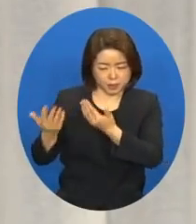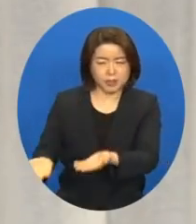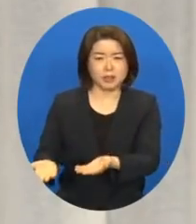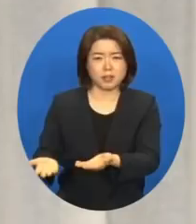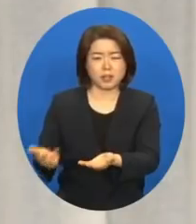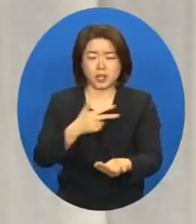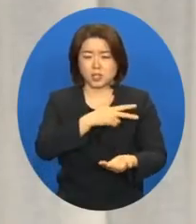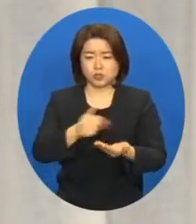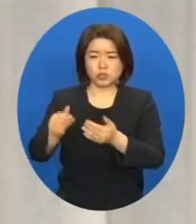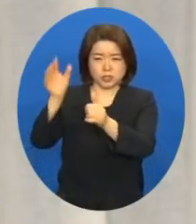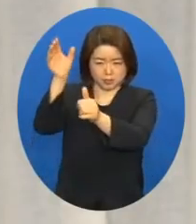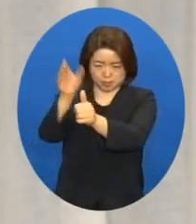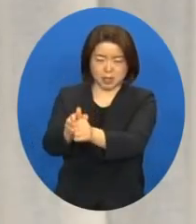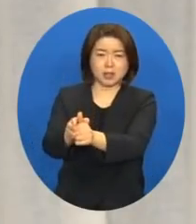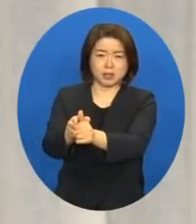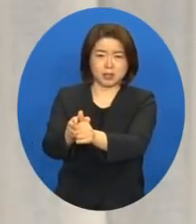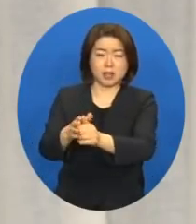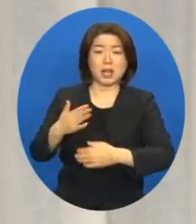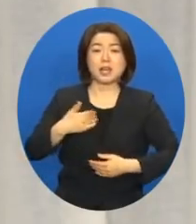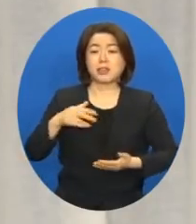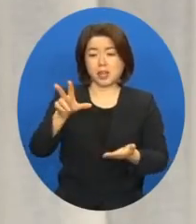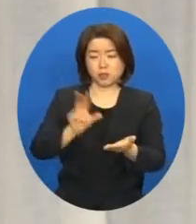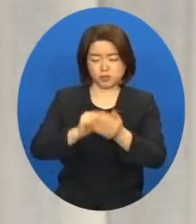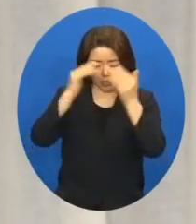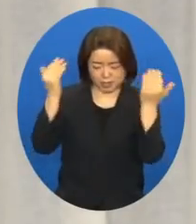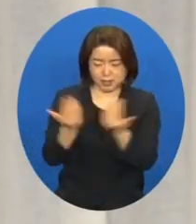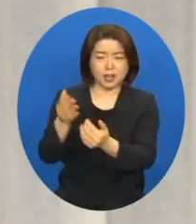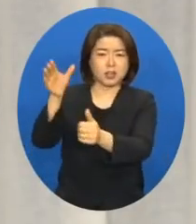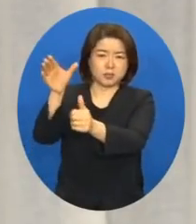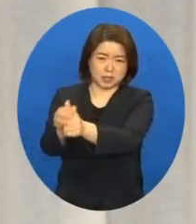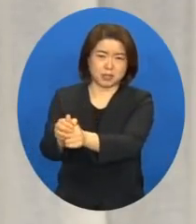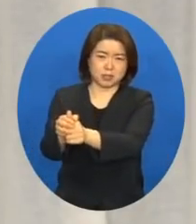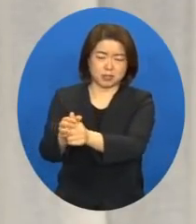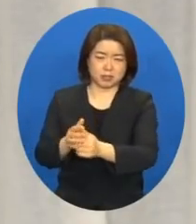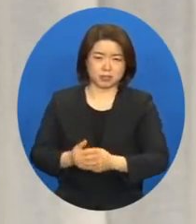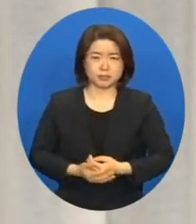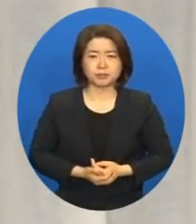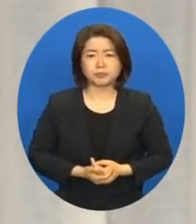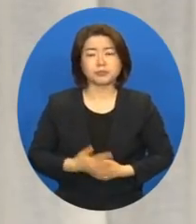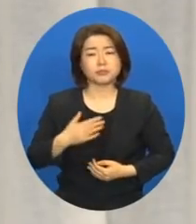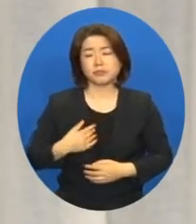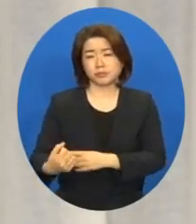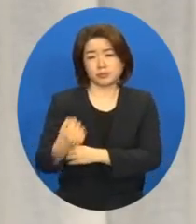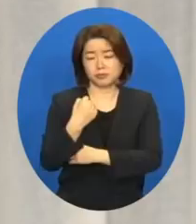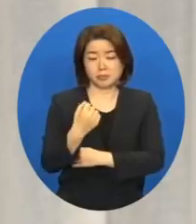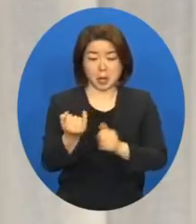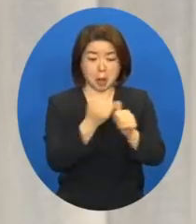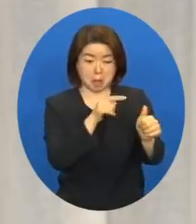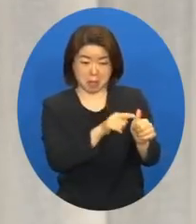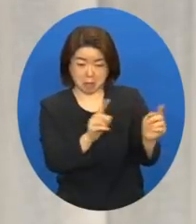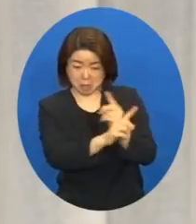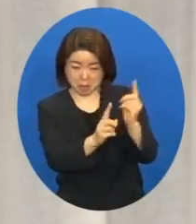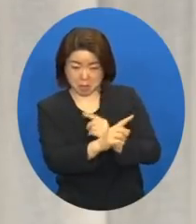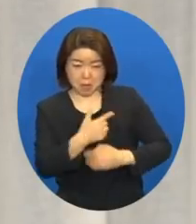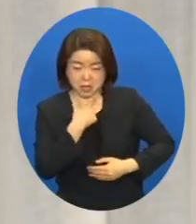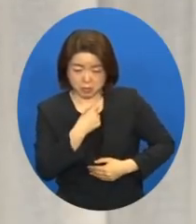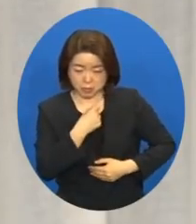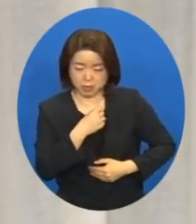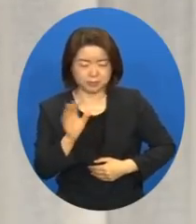다 맡깁니다. 내 문제조차 다 맡깁니다. 내 힘으로 배우자를 바꿔보려고 안